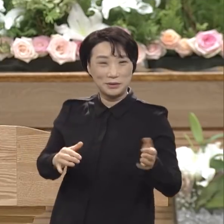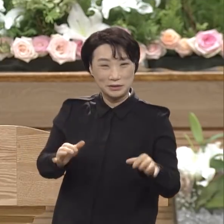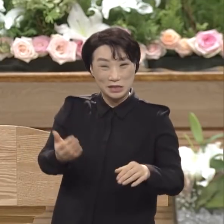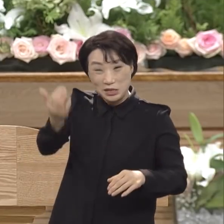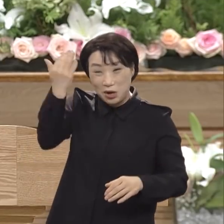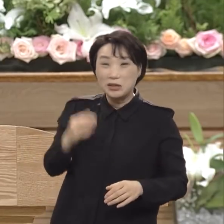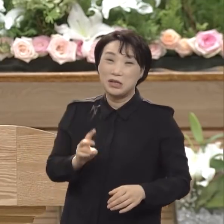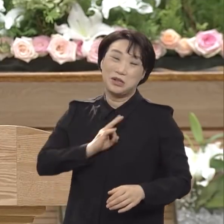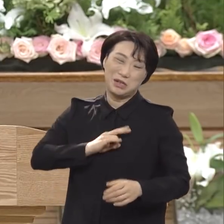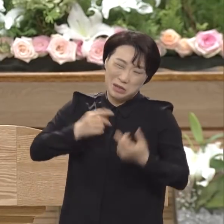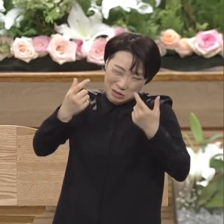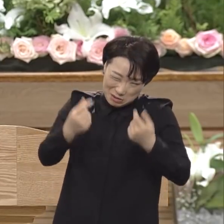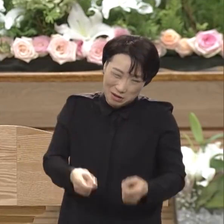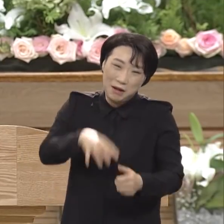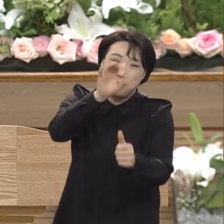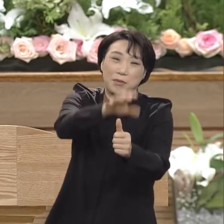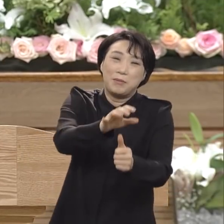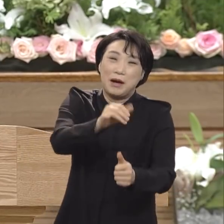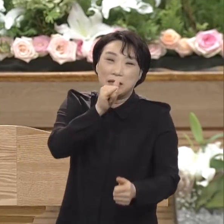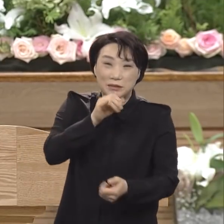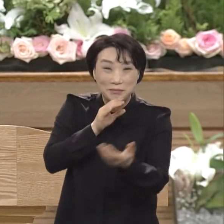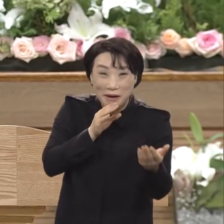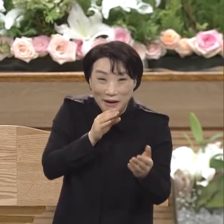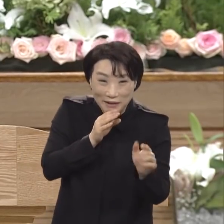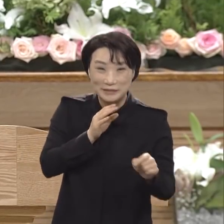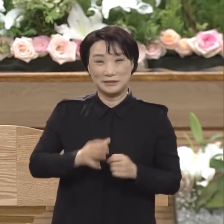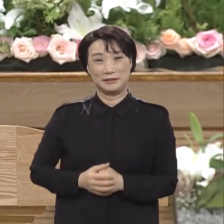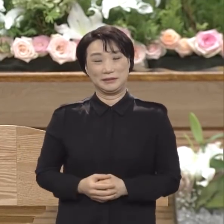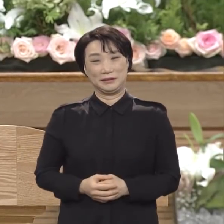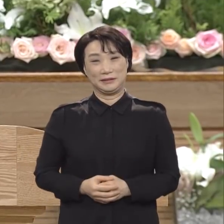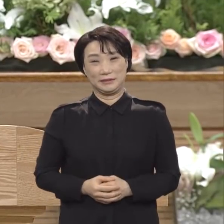전에 있었던 선지자들도 이와 같이